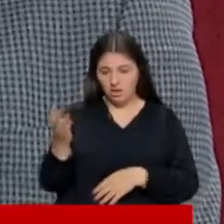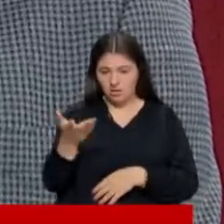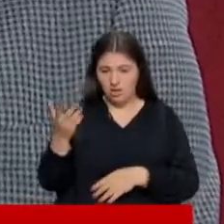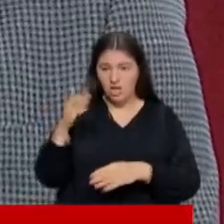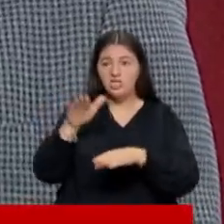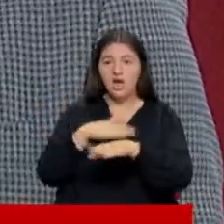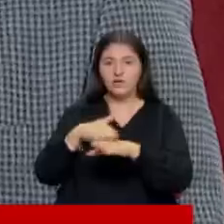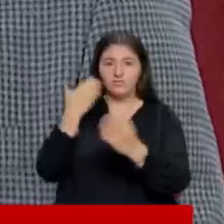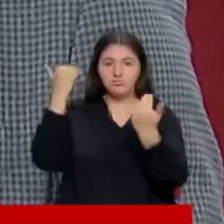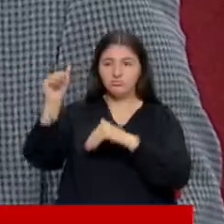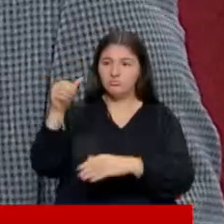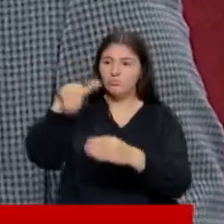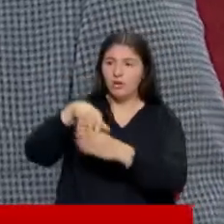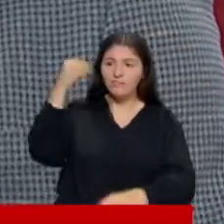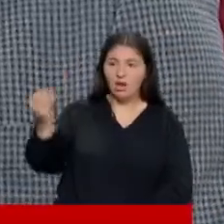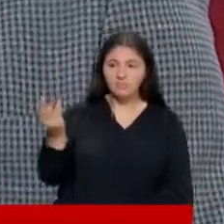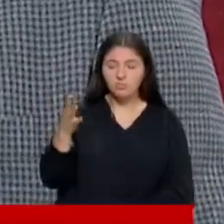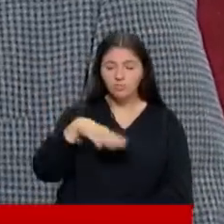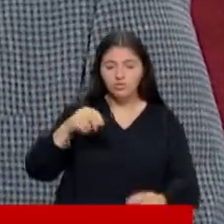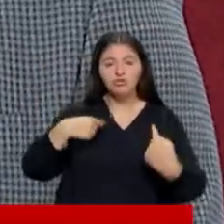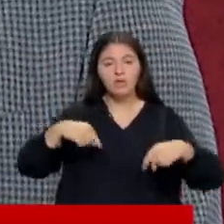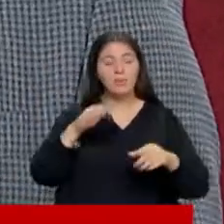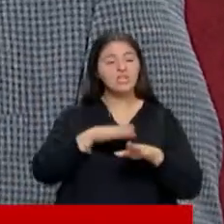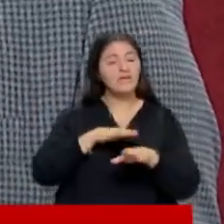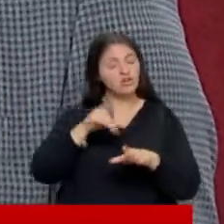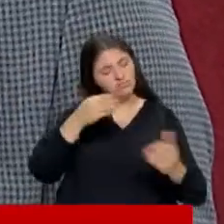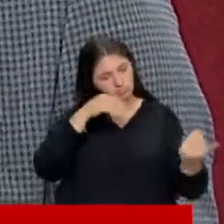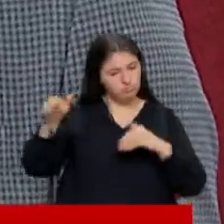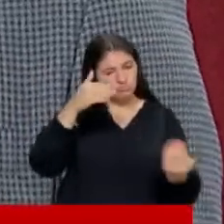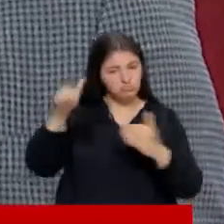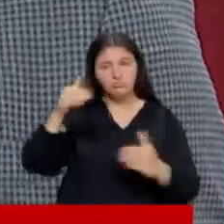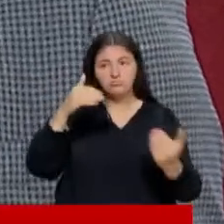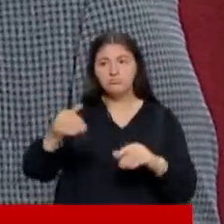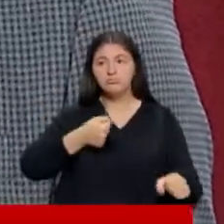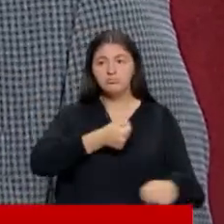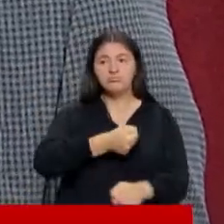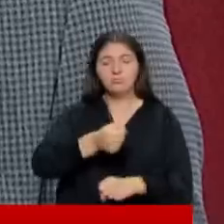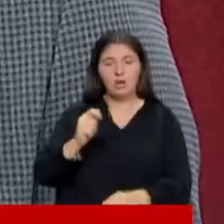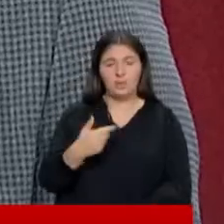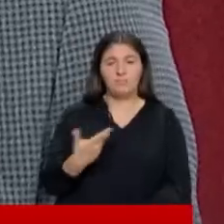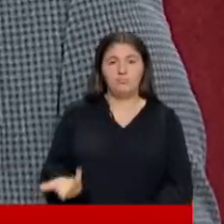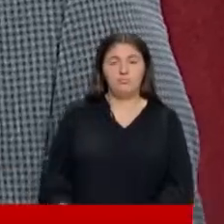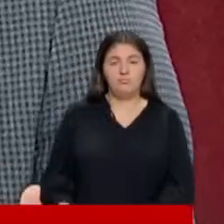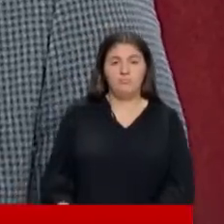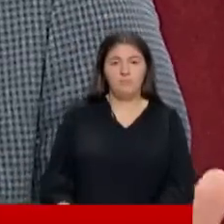Mansur yavaşça desteklerim bütün çevreme de Mansur yavaş'ı desteklemesi için şey yaparım